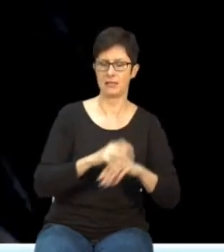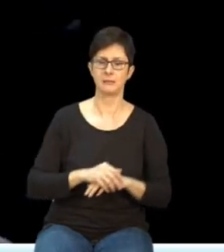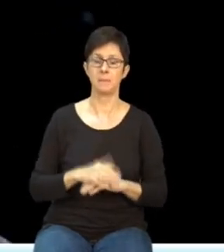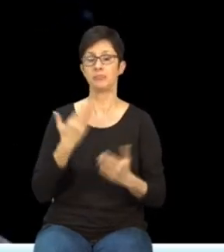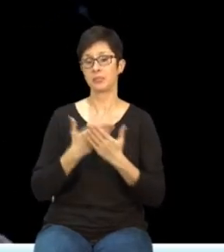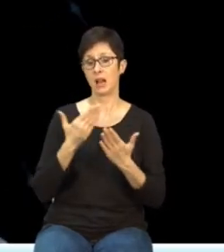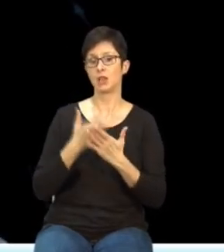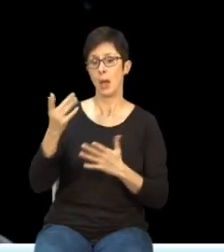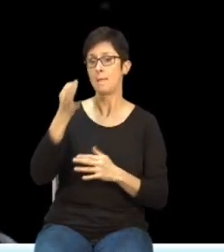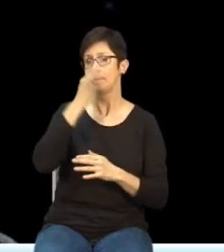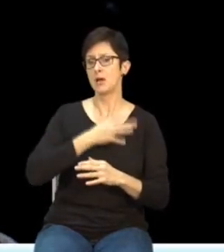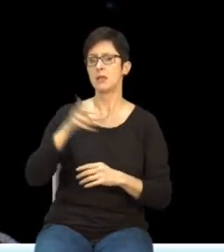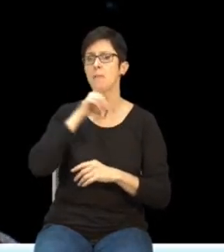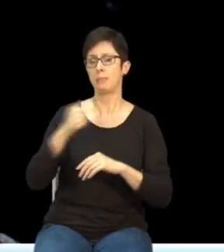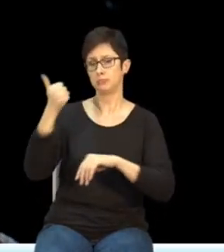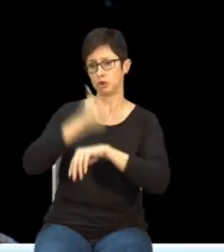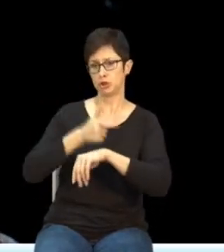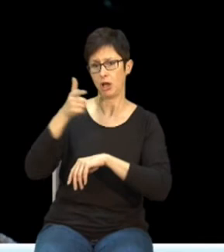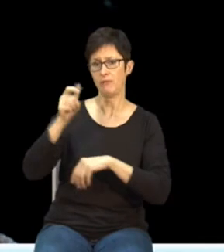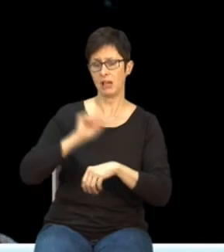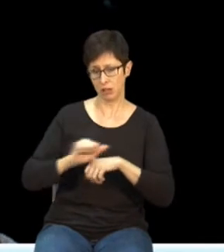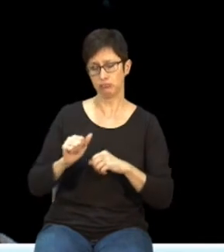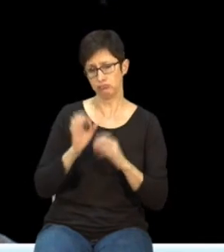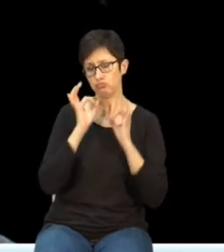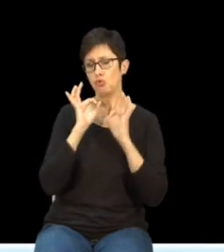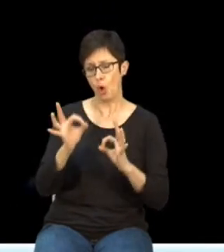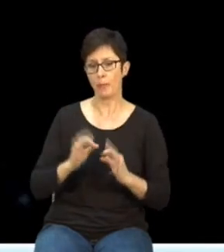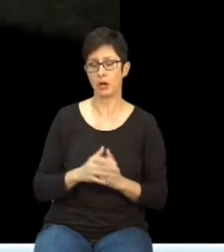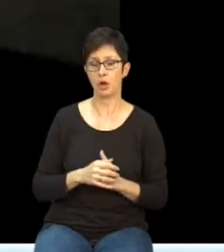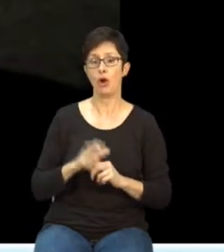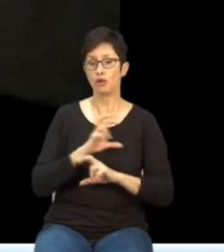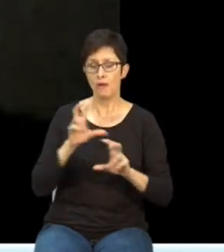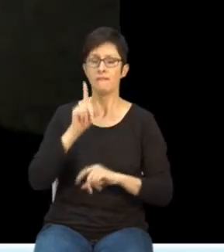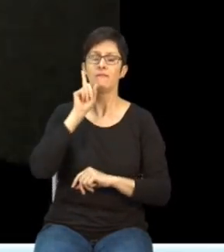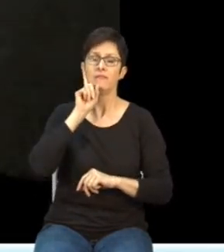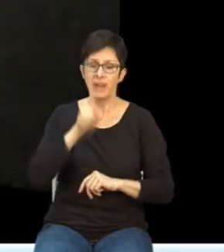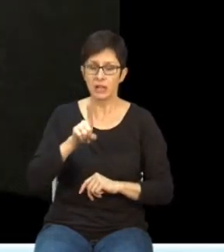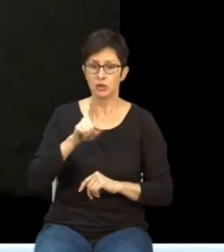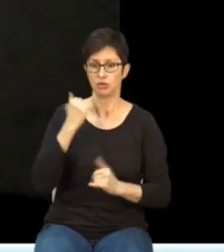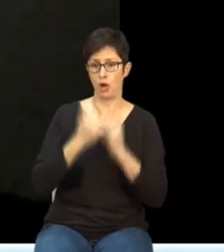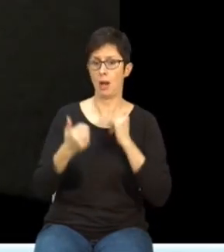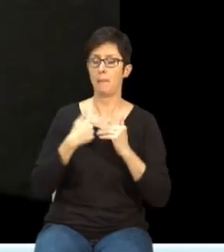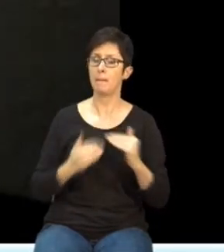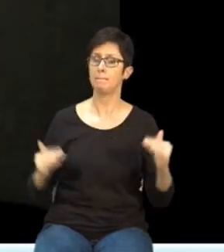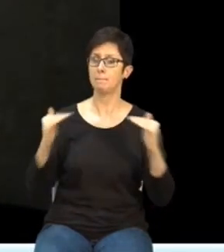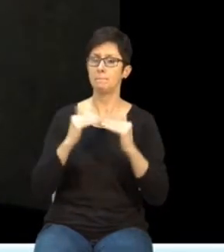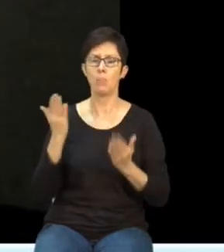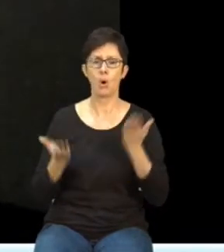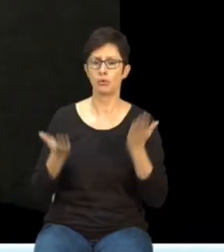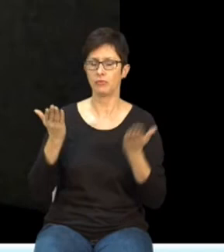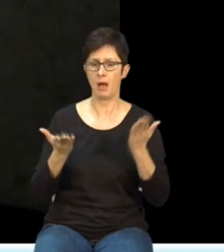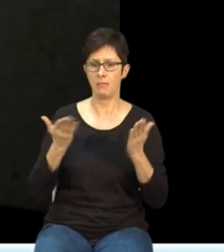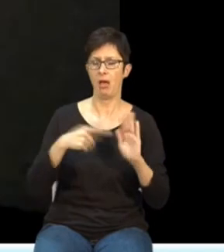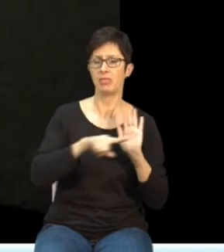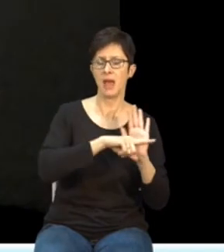też pytanie pana przewodniczącego jest było bardzo zasadne czy czy rzeczywiście jeżeli porównamy The ewentualne